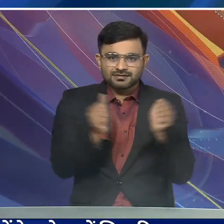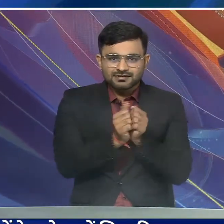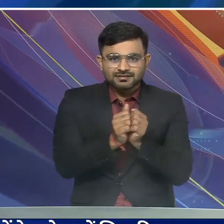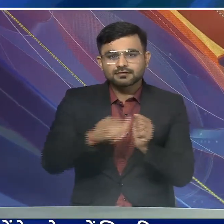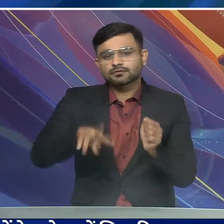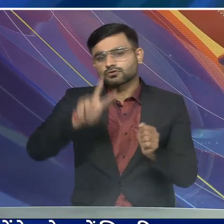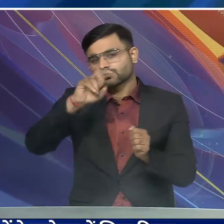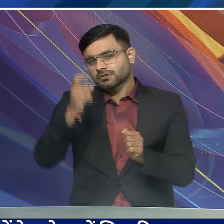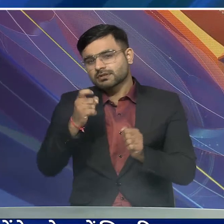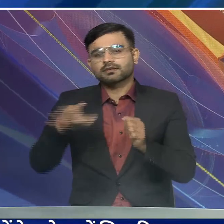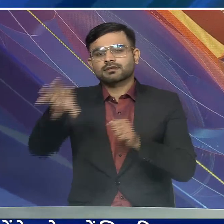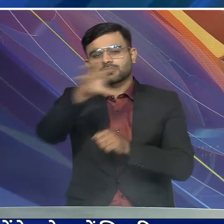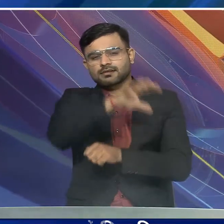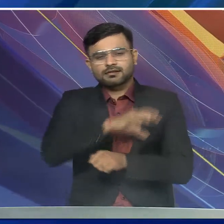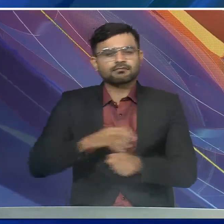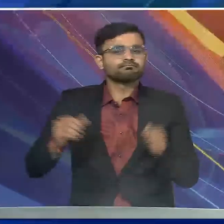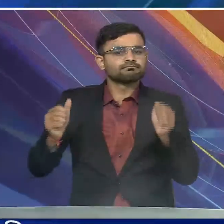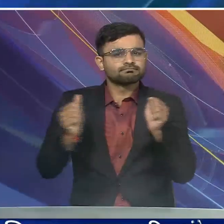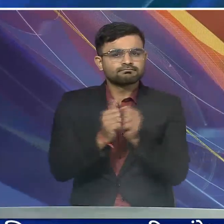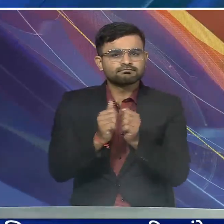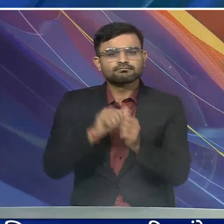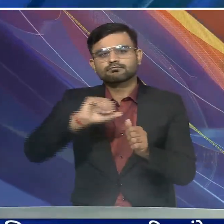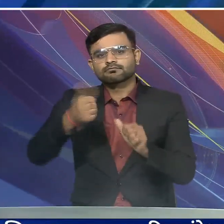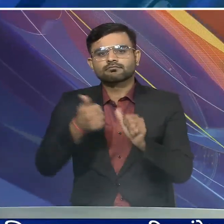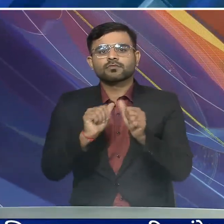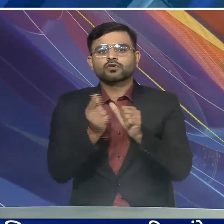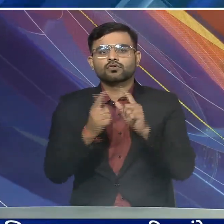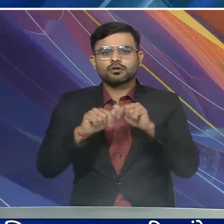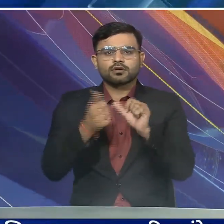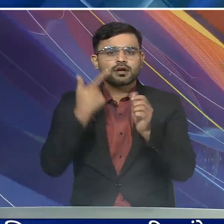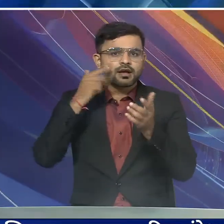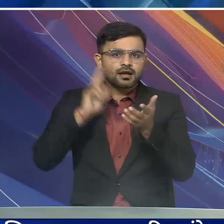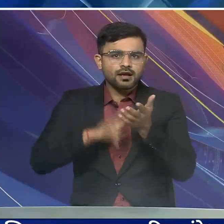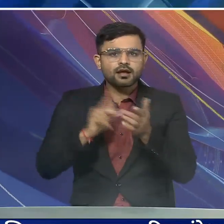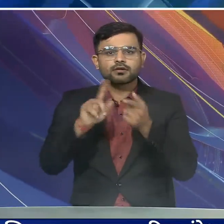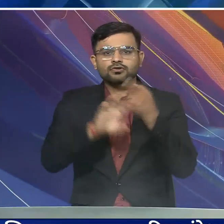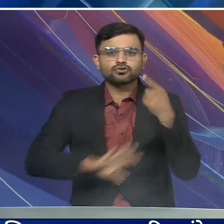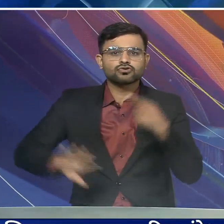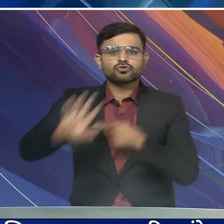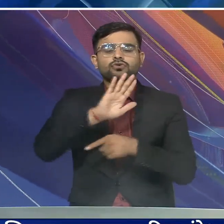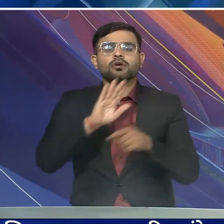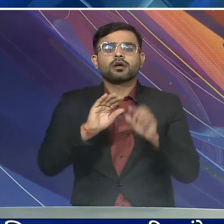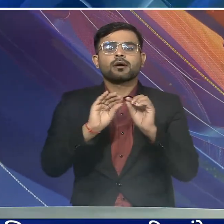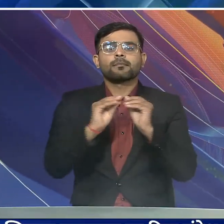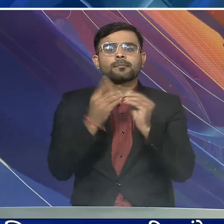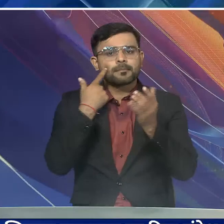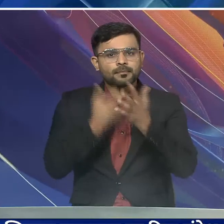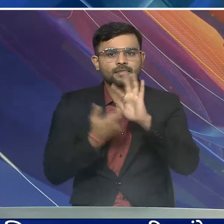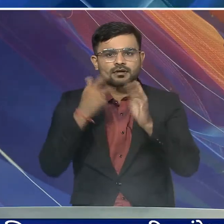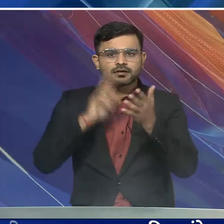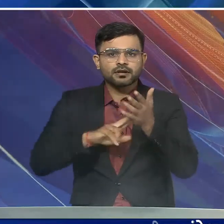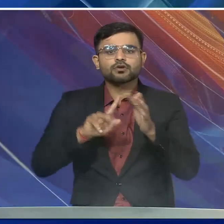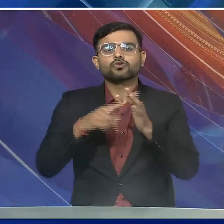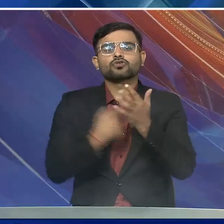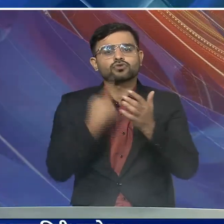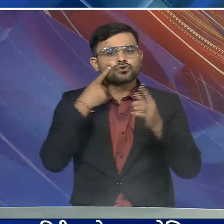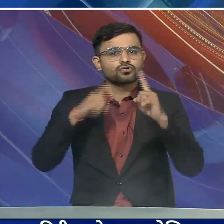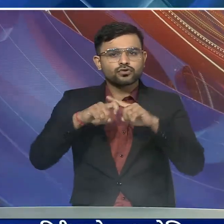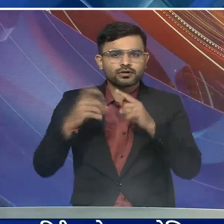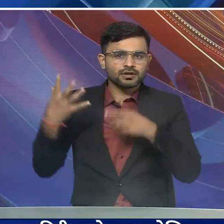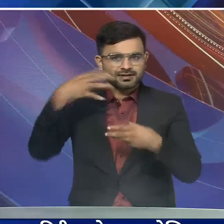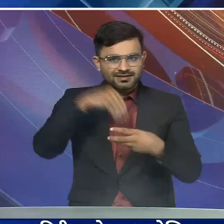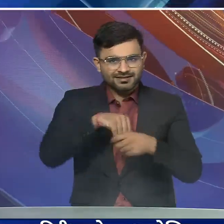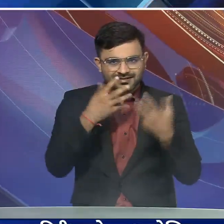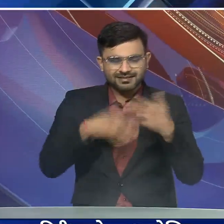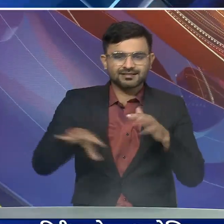27 सदस्य देशों के साथ साथ गण और पूर्वी और आपके देश तथा ब्रिटेन और तुर्की शामिल हुए यूरोपीय